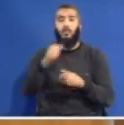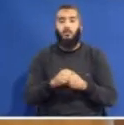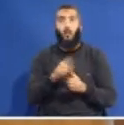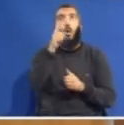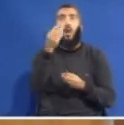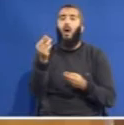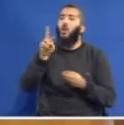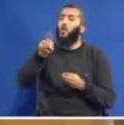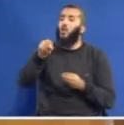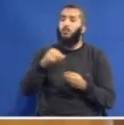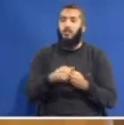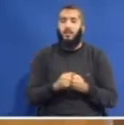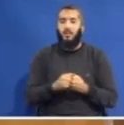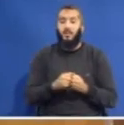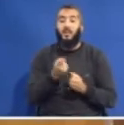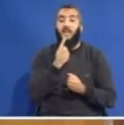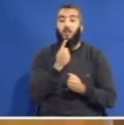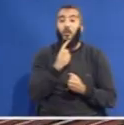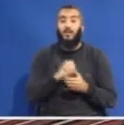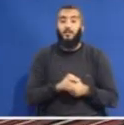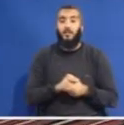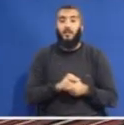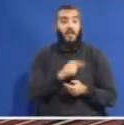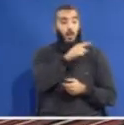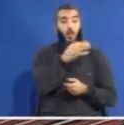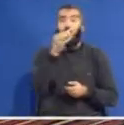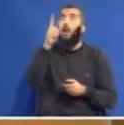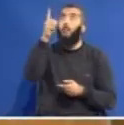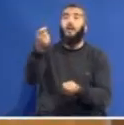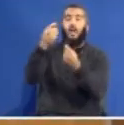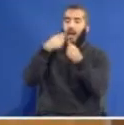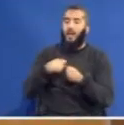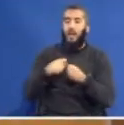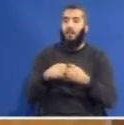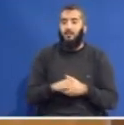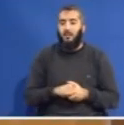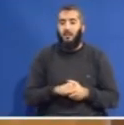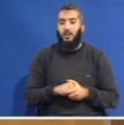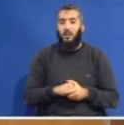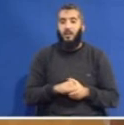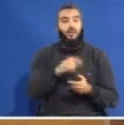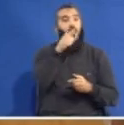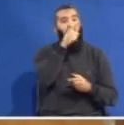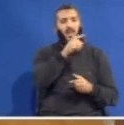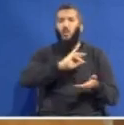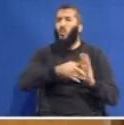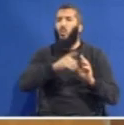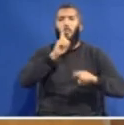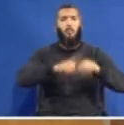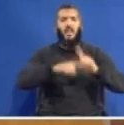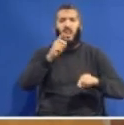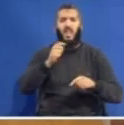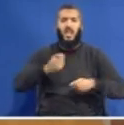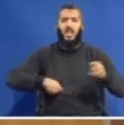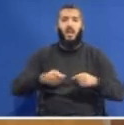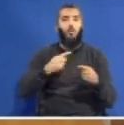يشاء، يعني معناها راها ربي أعطاني هذا الشيء. هذا قدم كل هذه، قال هي في سبيل الله